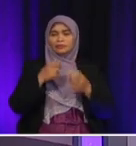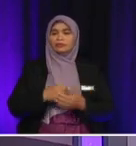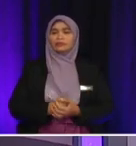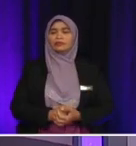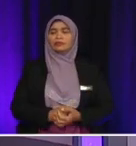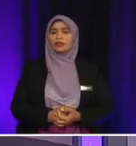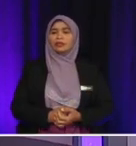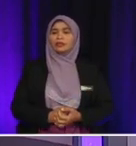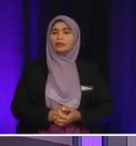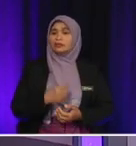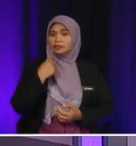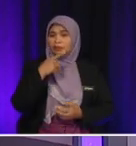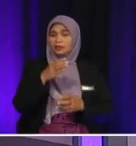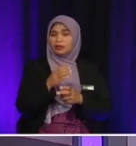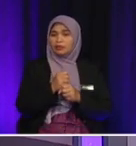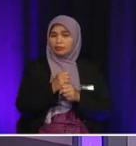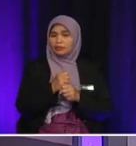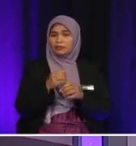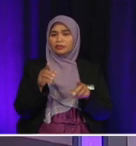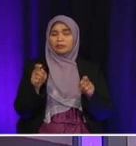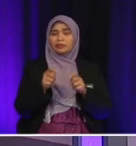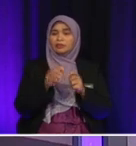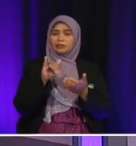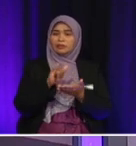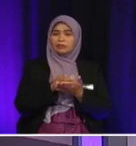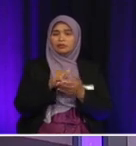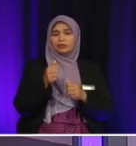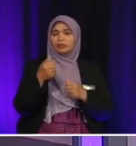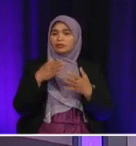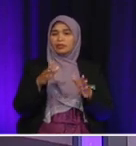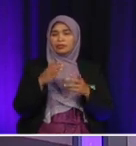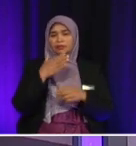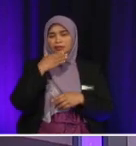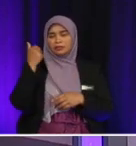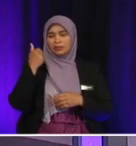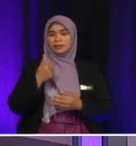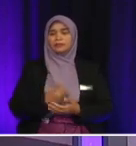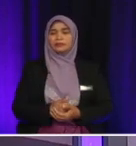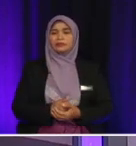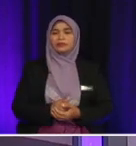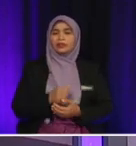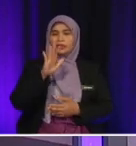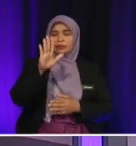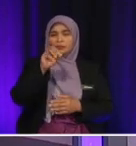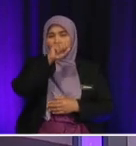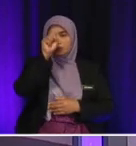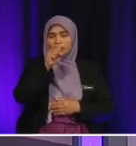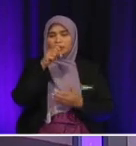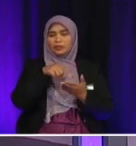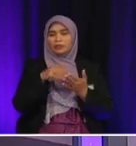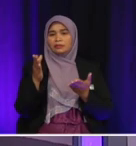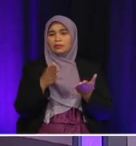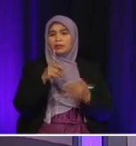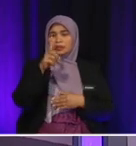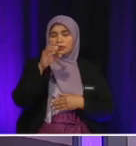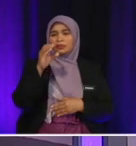ya Siapa yang dapat buat Begitu maknanya Anda Cemerlang seterusnya lima soalan ini membawa 100 markah